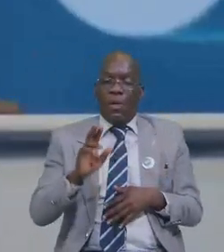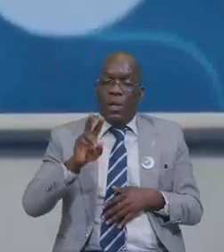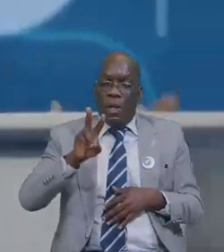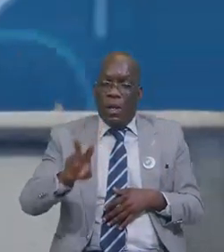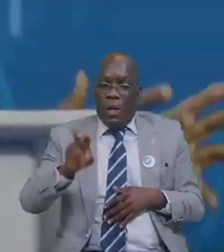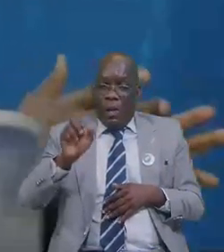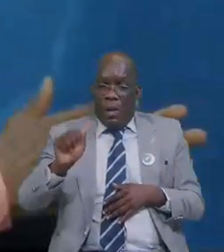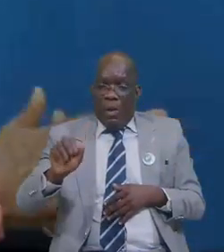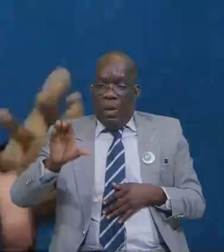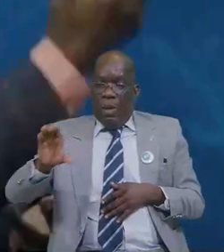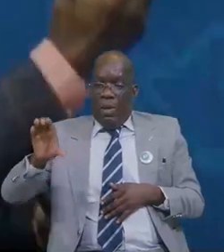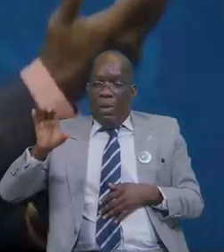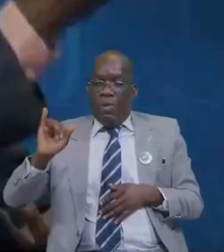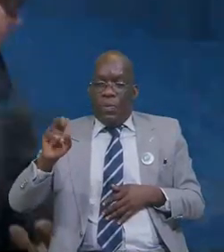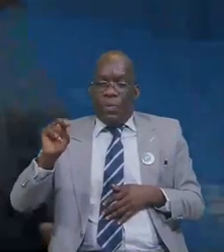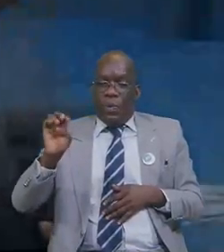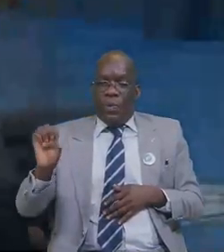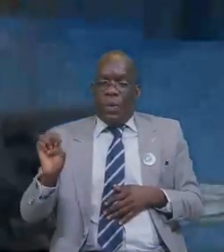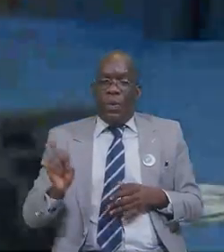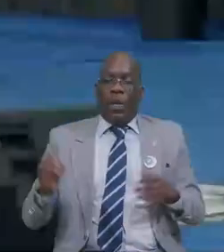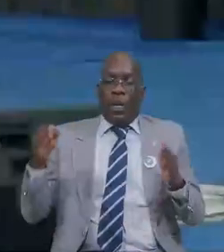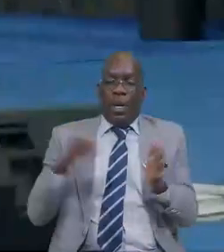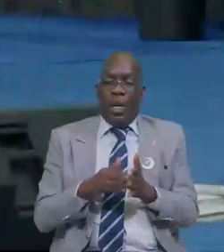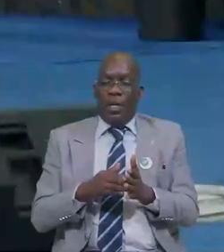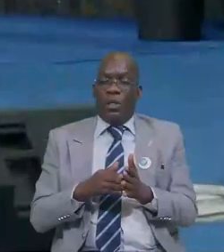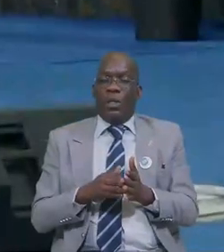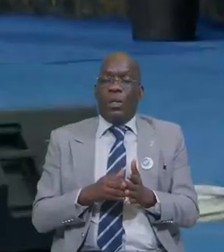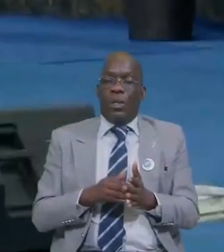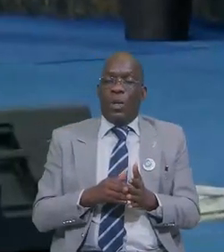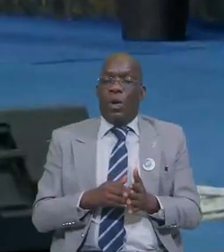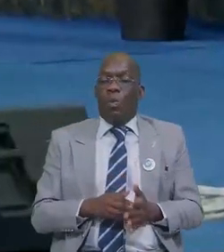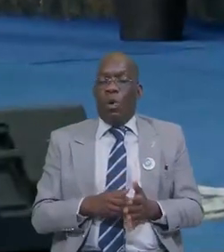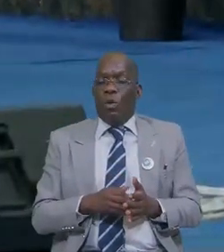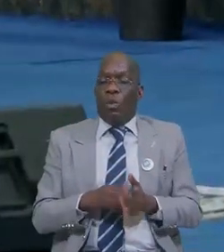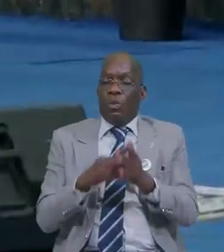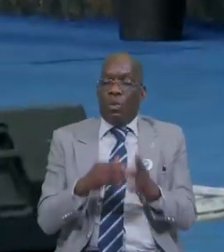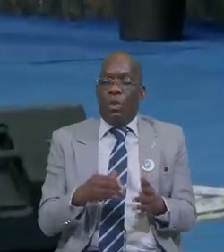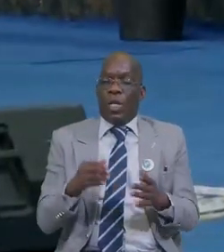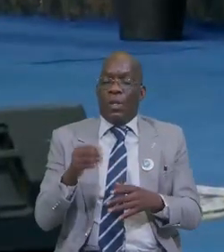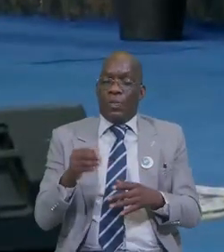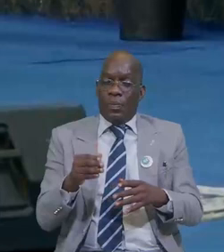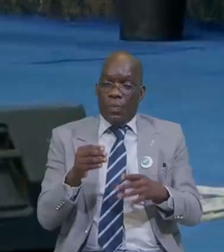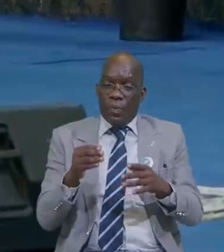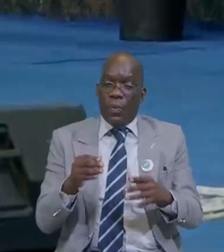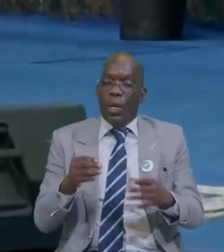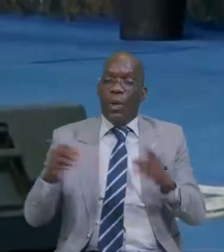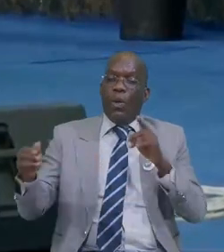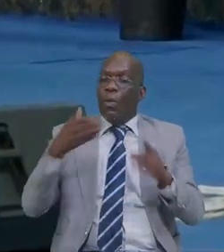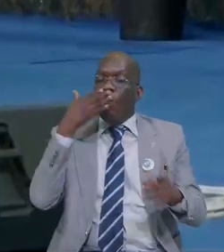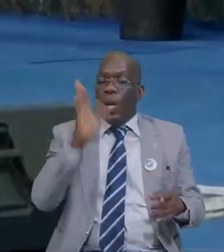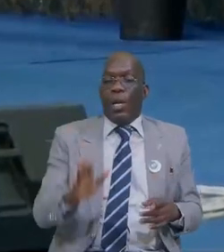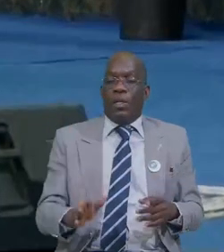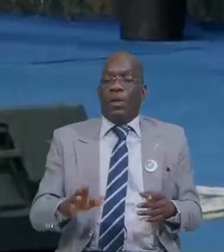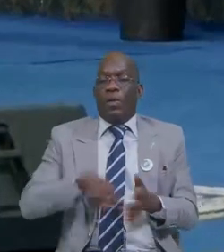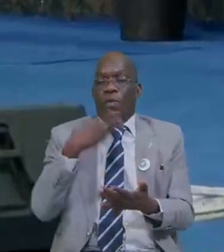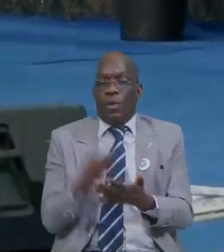chutes fatales. Le vaccin. Il a ça, mais ça vient du ciel. Et il te injecte